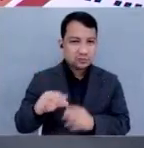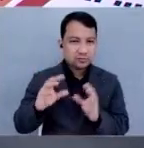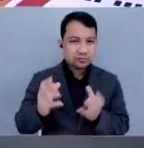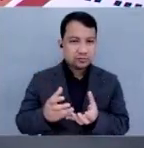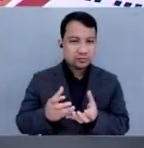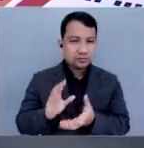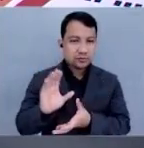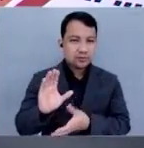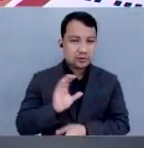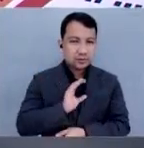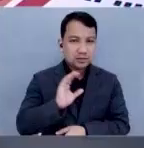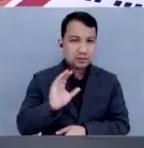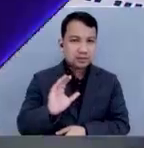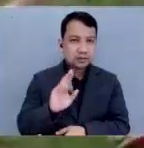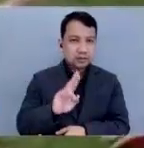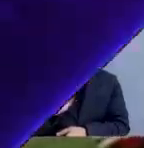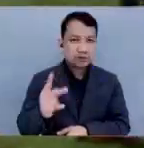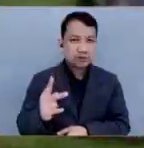Championship sa United Kingdom.